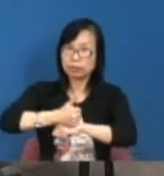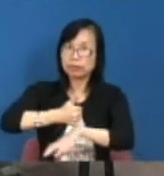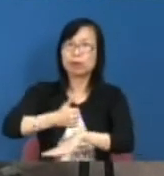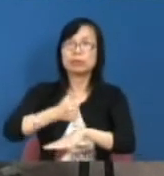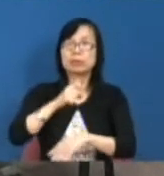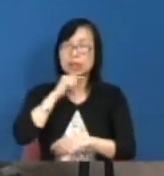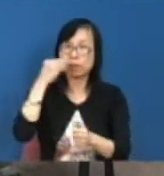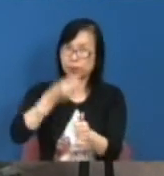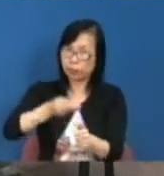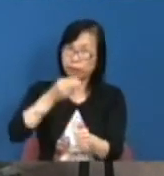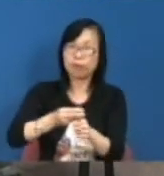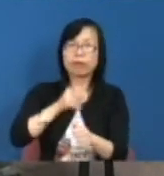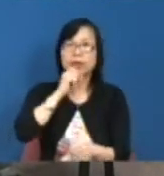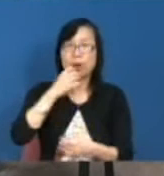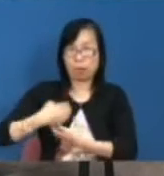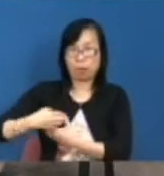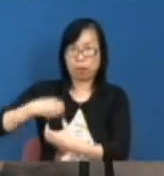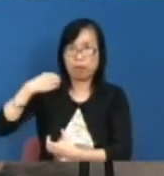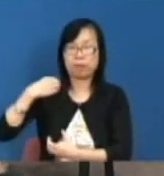有訓練、有武器？